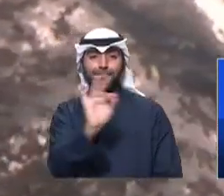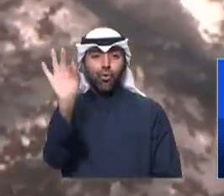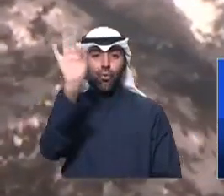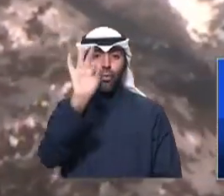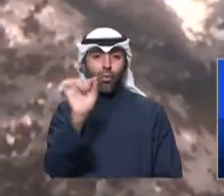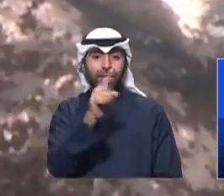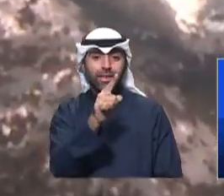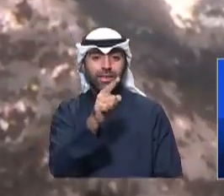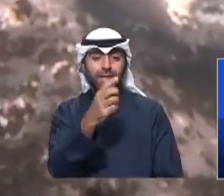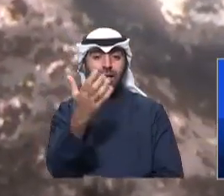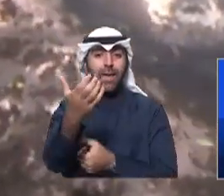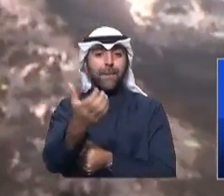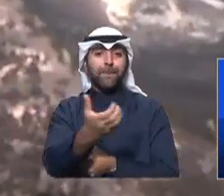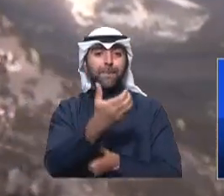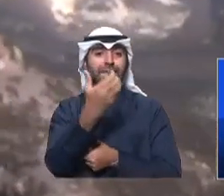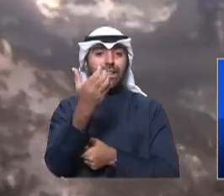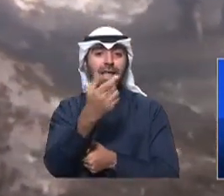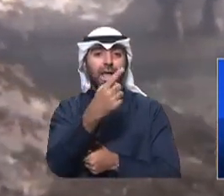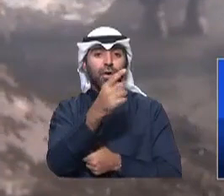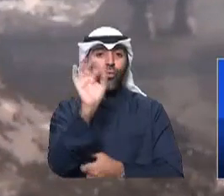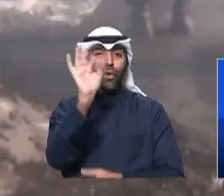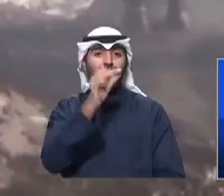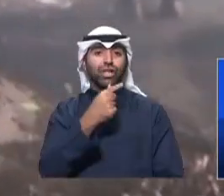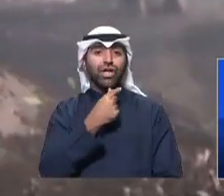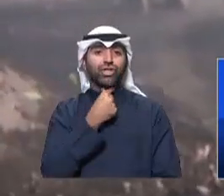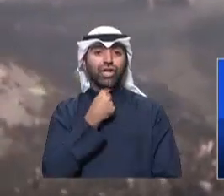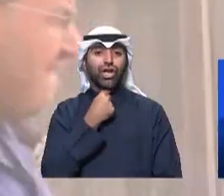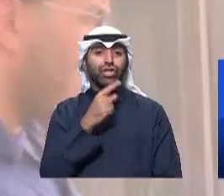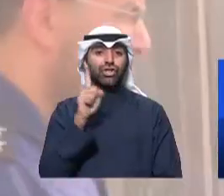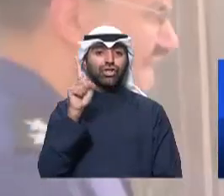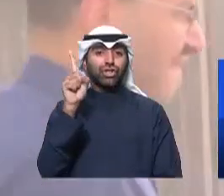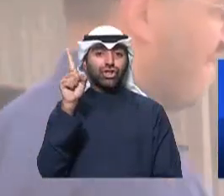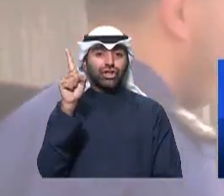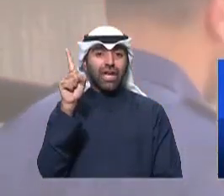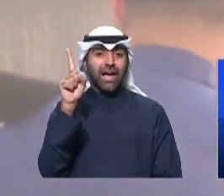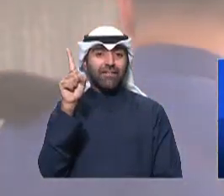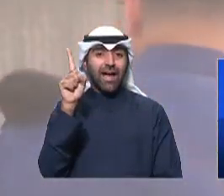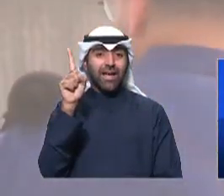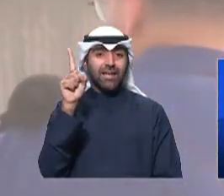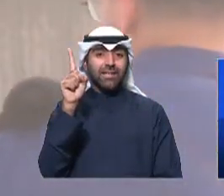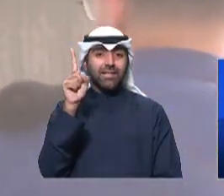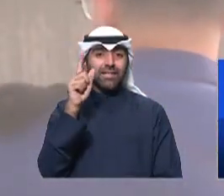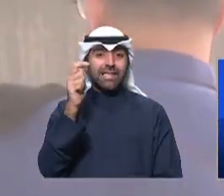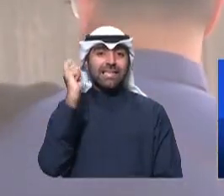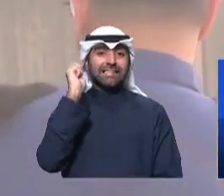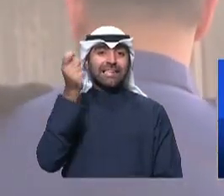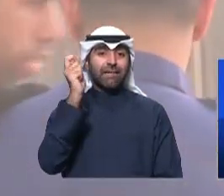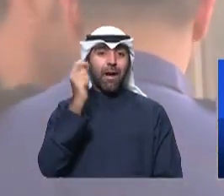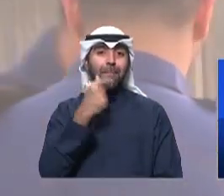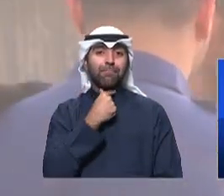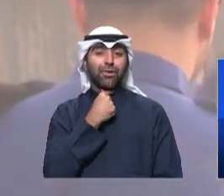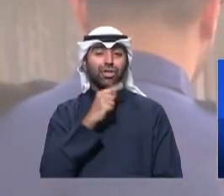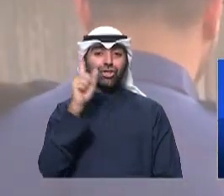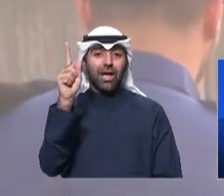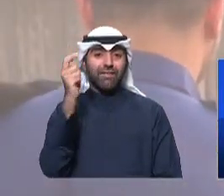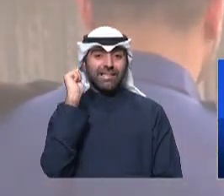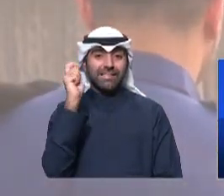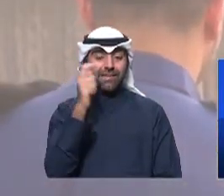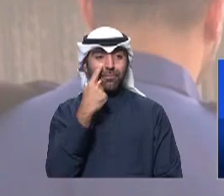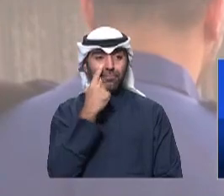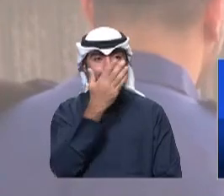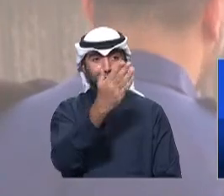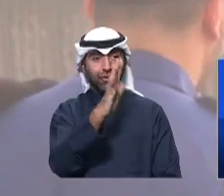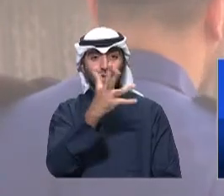الصناعية بعد قرابة 4 ساعات من عمليات المكافحة والتي انتهت بالسيطرة على